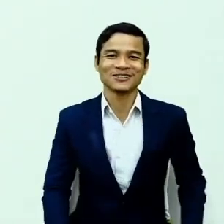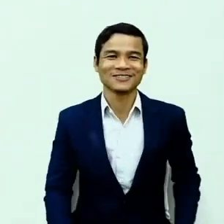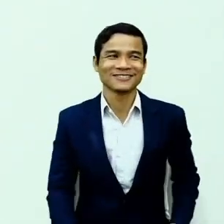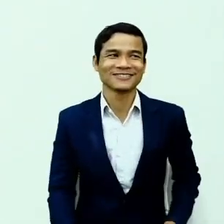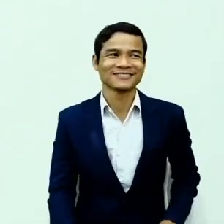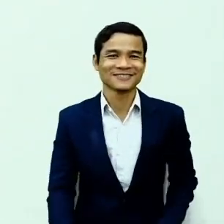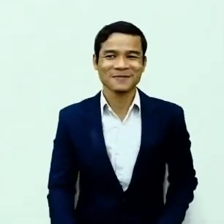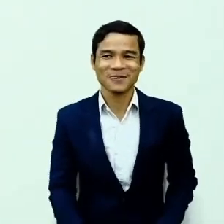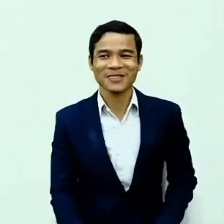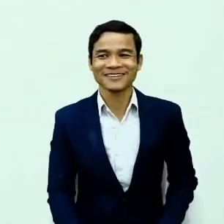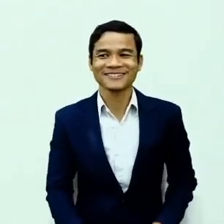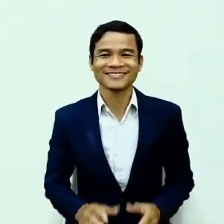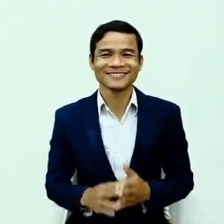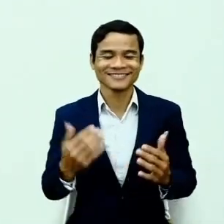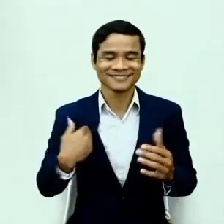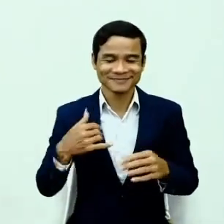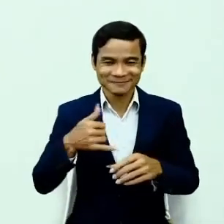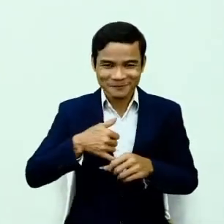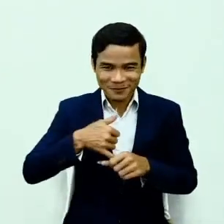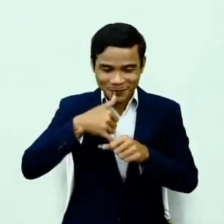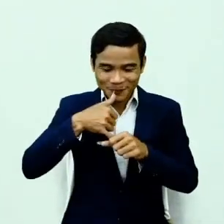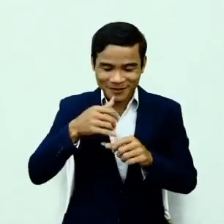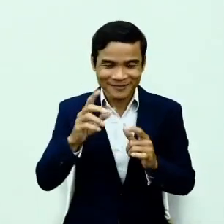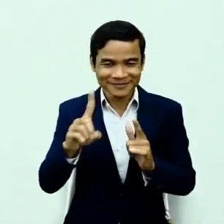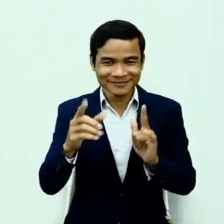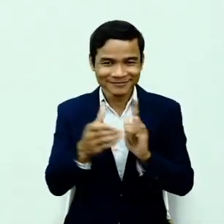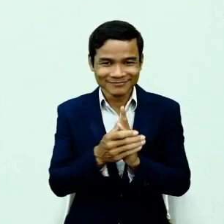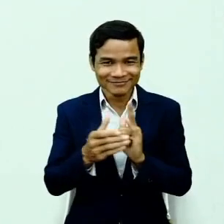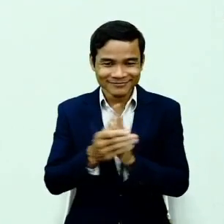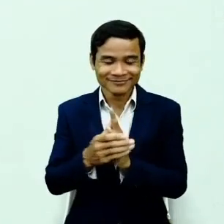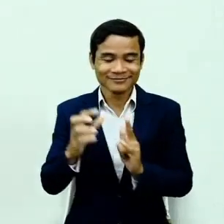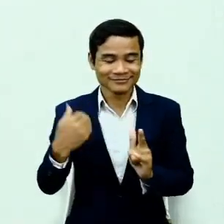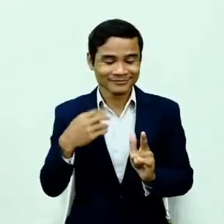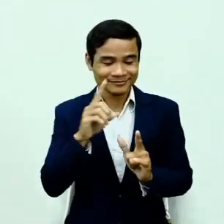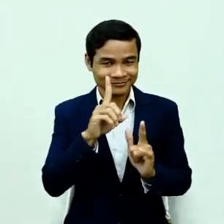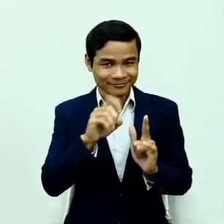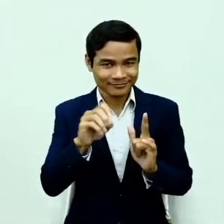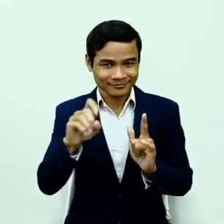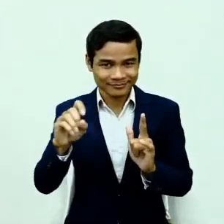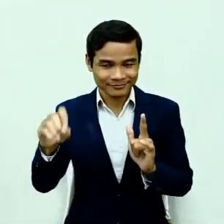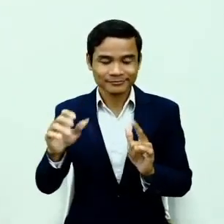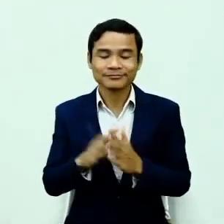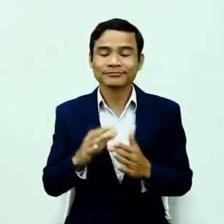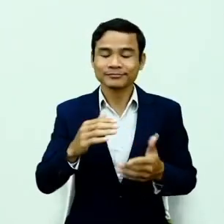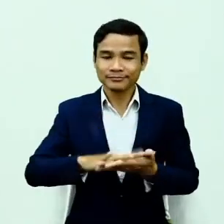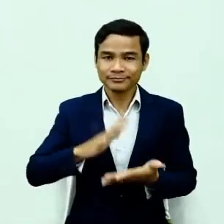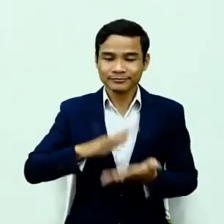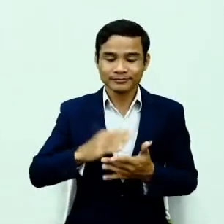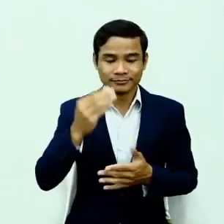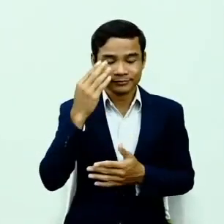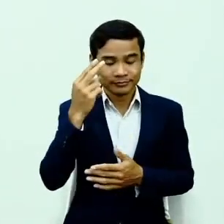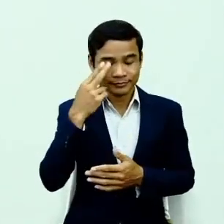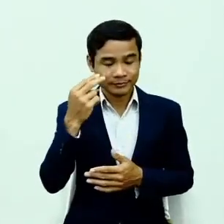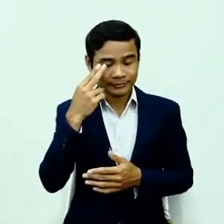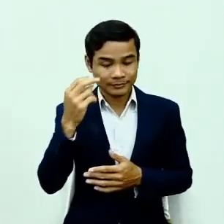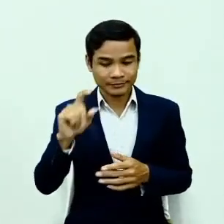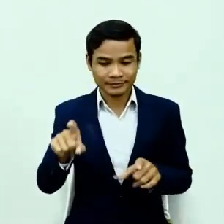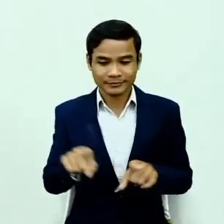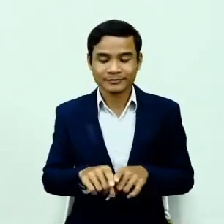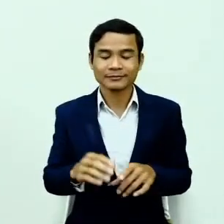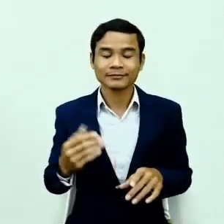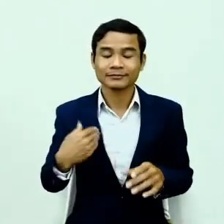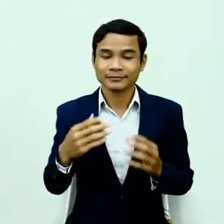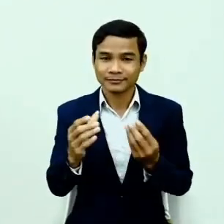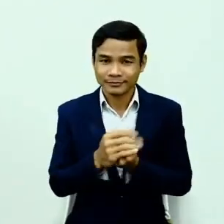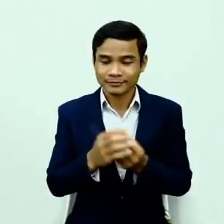Chắc bằng bông bớt khá nông một bạch. Bạch này có mình chùm nốn đọc được khá đài nè con ná. Nông bằng bông bớt bỏ xoay nè con. Chắc mình chùm nốn màn